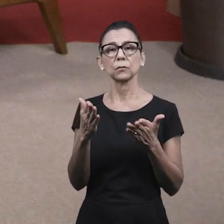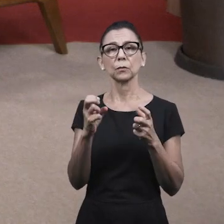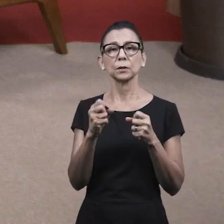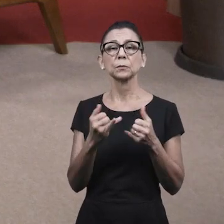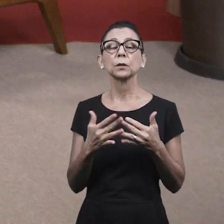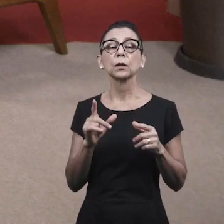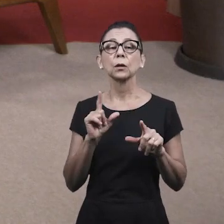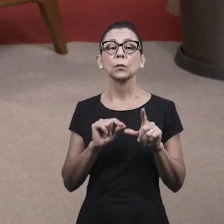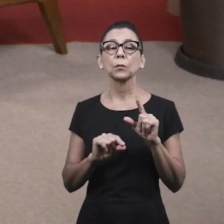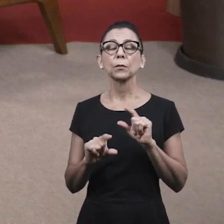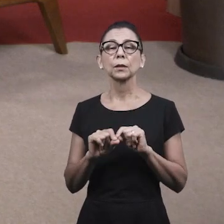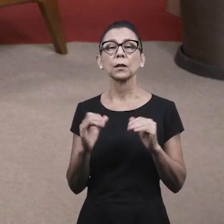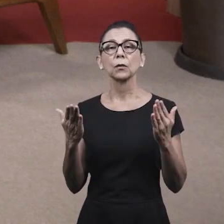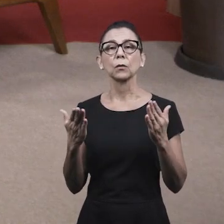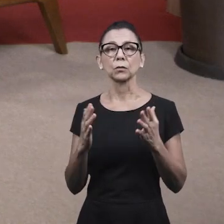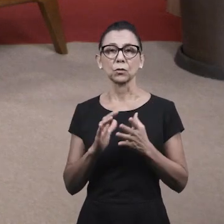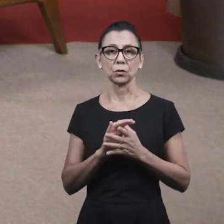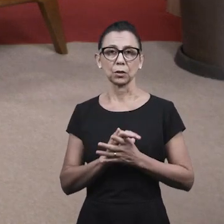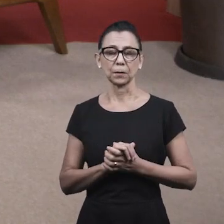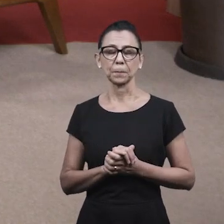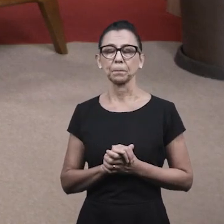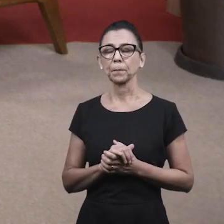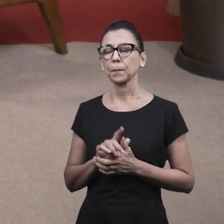des principes.